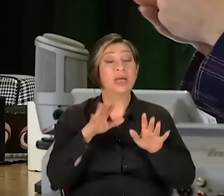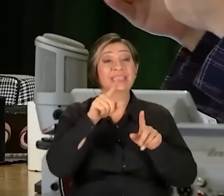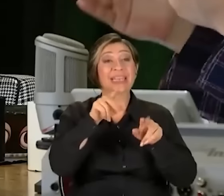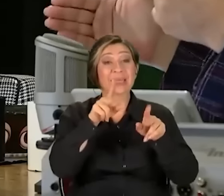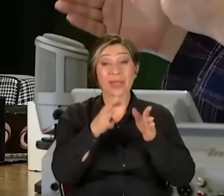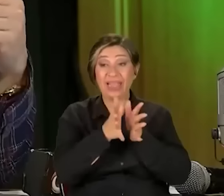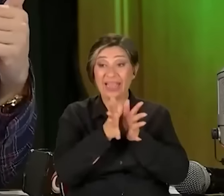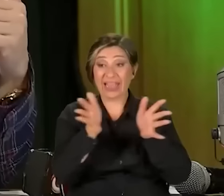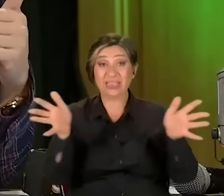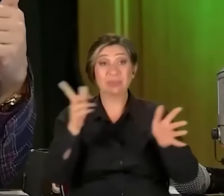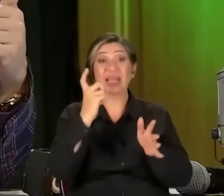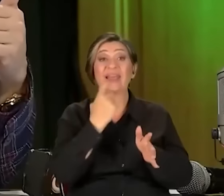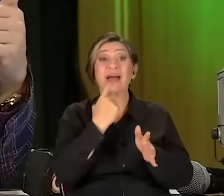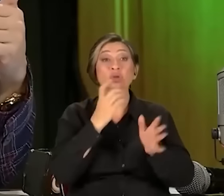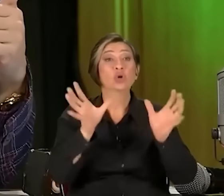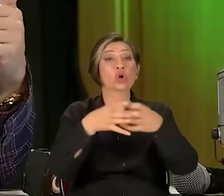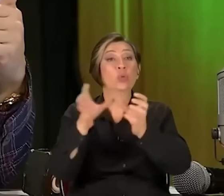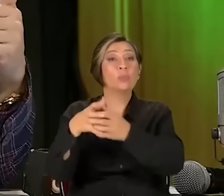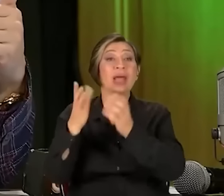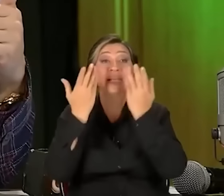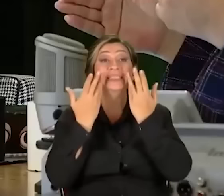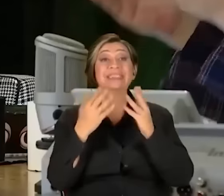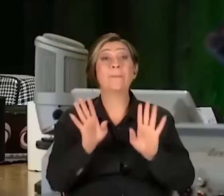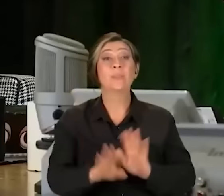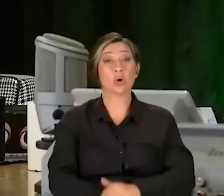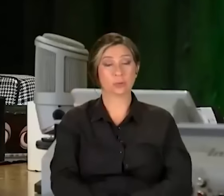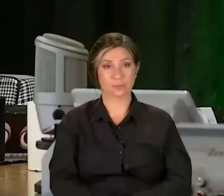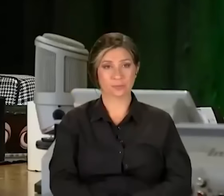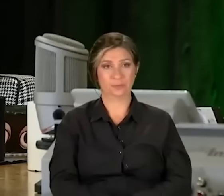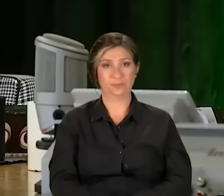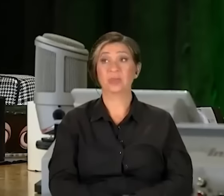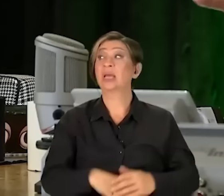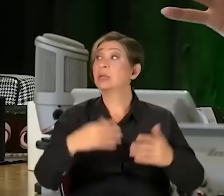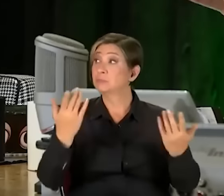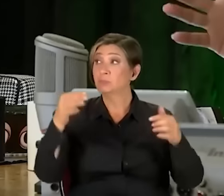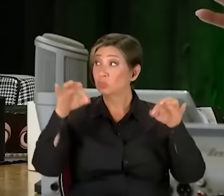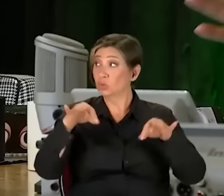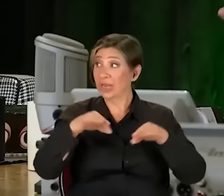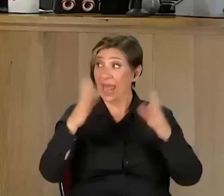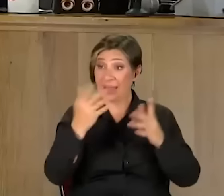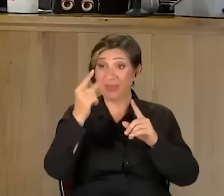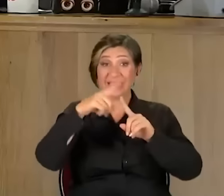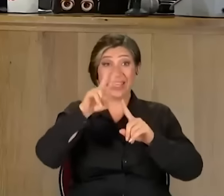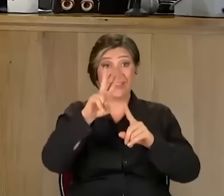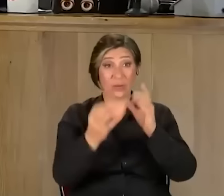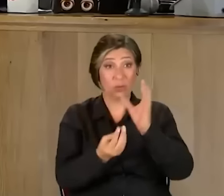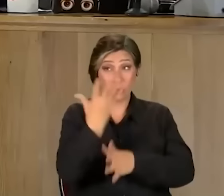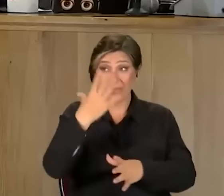kadar geniş bir yaş grubunda izlenmiyor. Şimdi bugün herhangi bir kanal kurmak